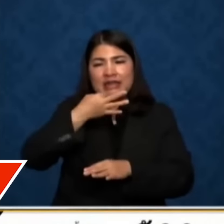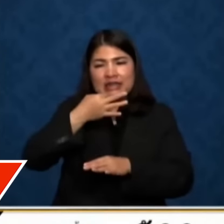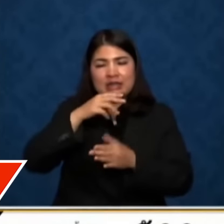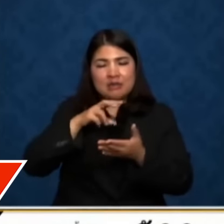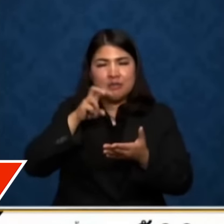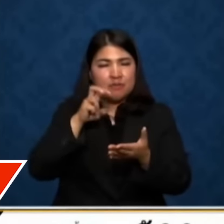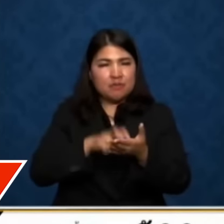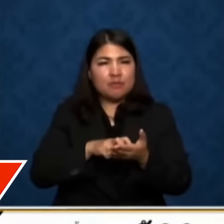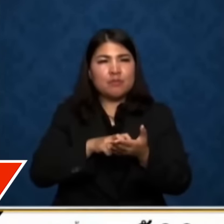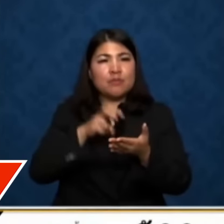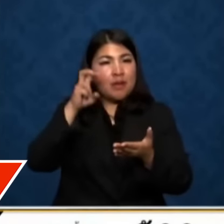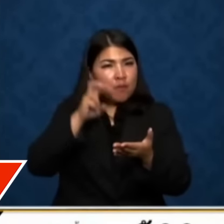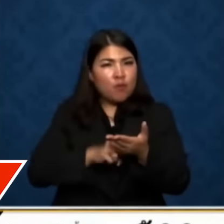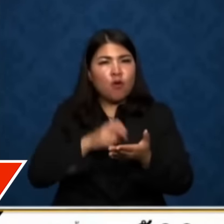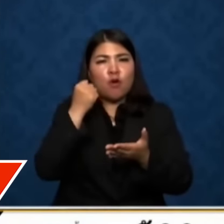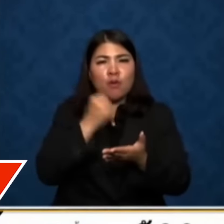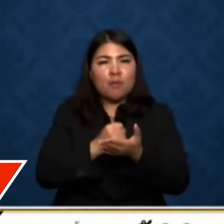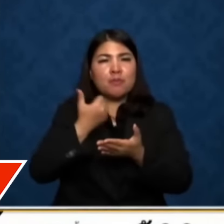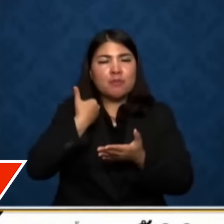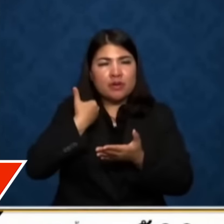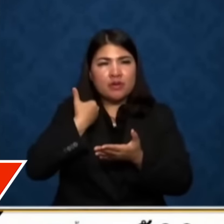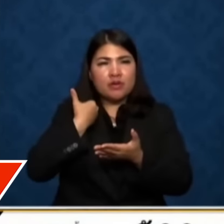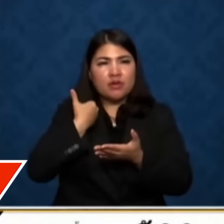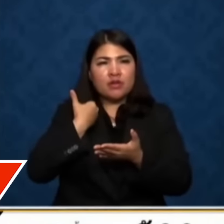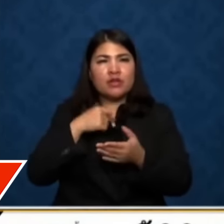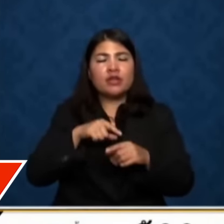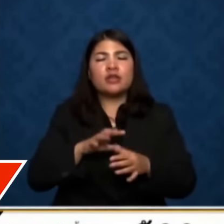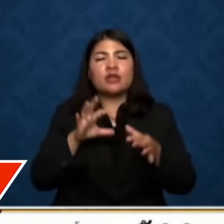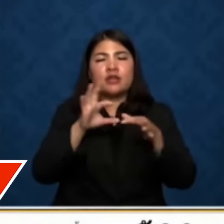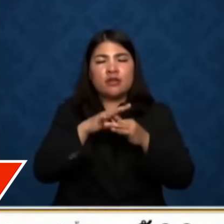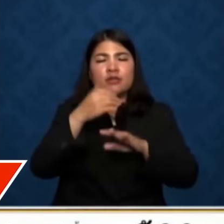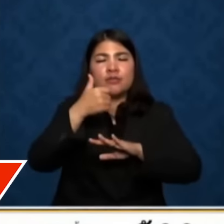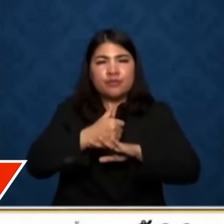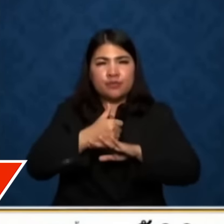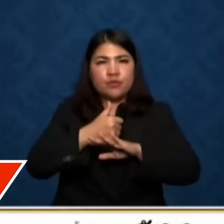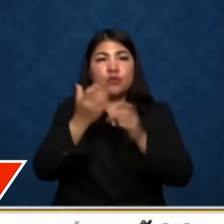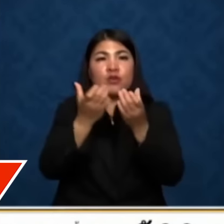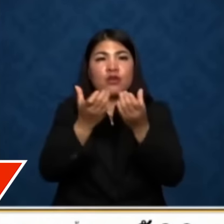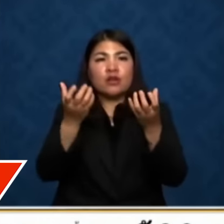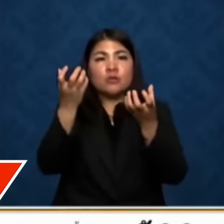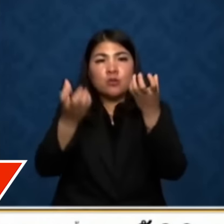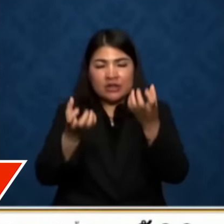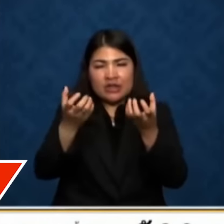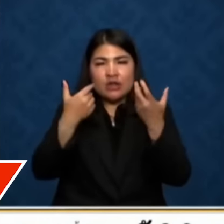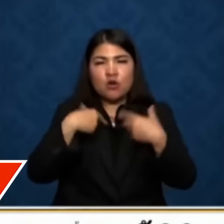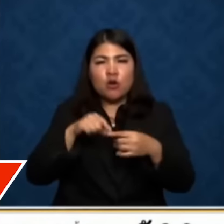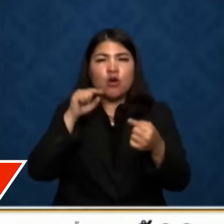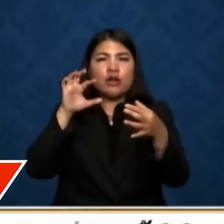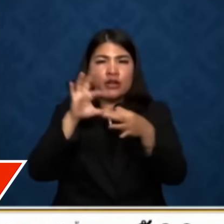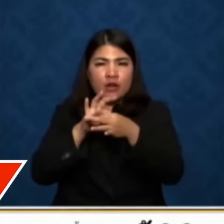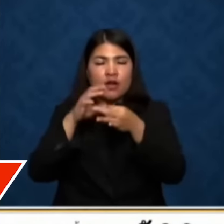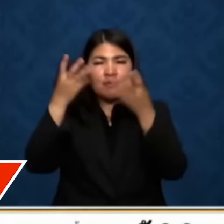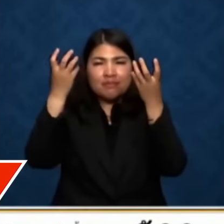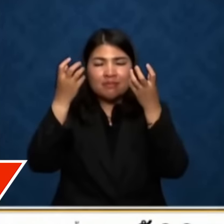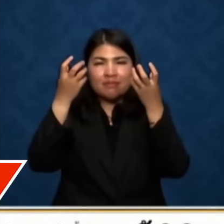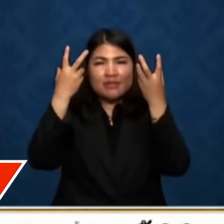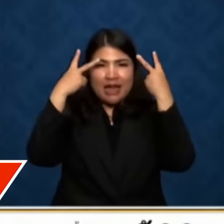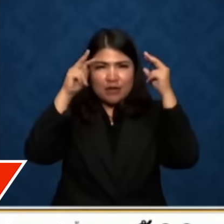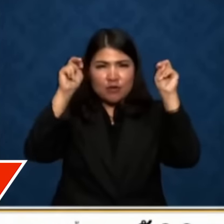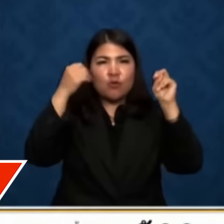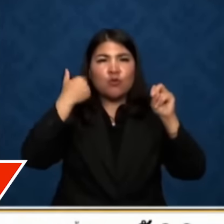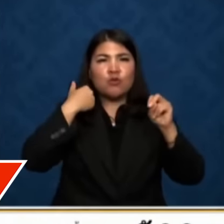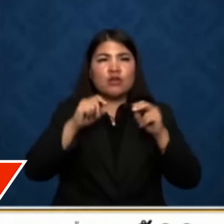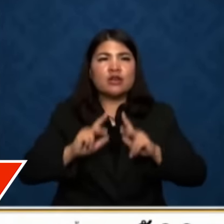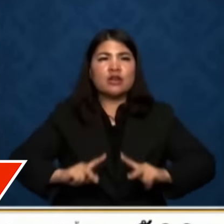นนะครับซึ่งมีทั้งส่วนที่เกี่ยวกับทางท่านรัฐมนตรีว่าการกระทรวงยุติธรรมแล้วก็ส่วนที่เกี่ยวกับท่านนายกด้วยหรือแม้แต่กระทรวงมหาดไทยด้วยเพราะว่าจ